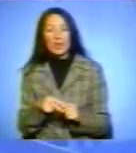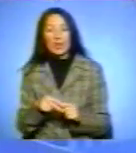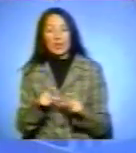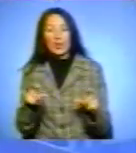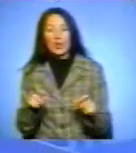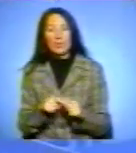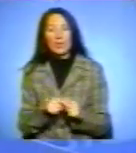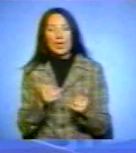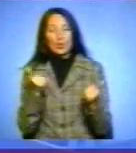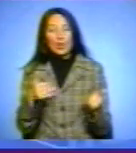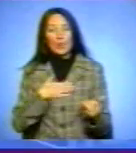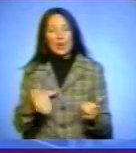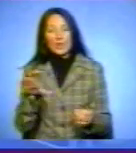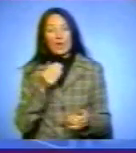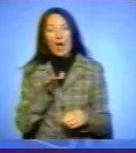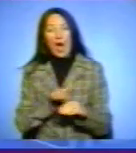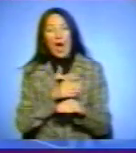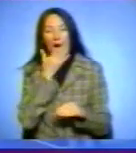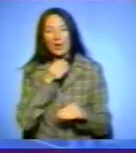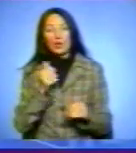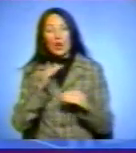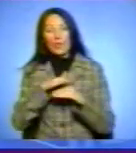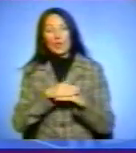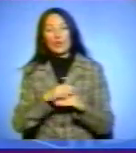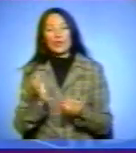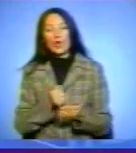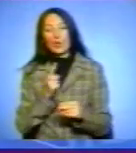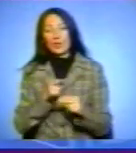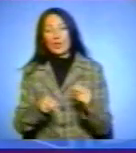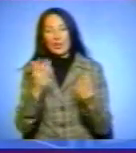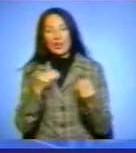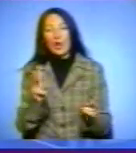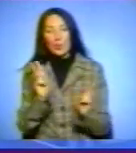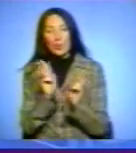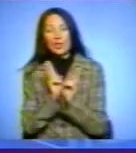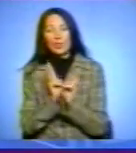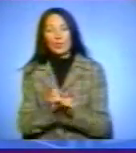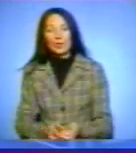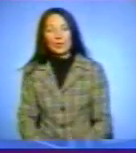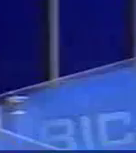На сьогодні у мене все. Гарного вечора і вдалого завершення дня. Побачимось!